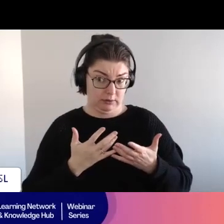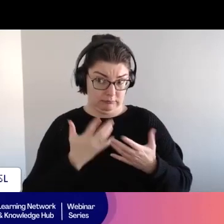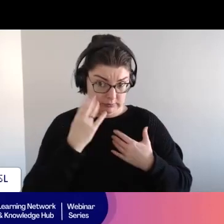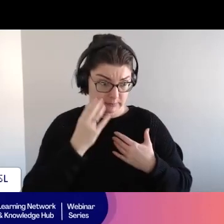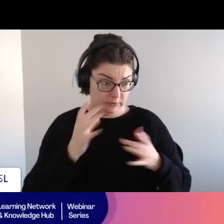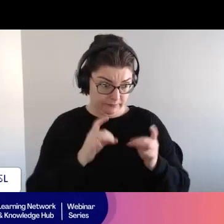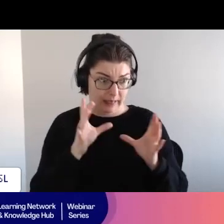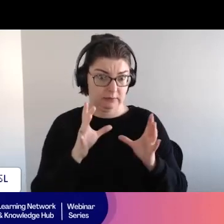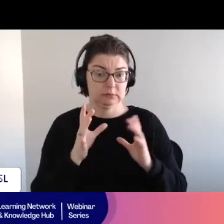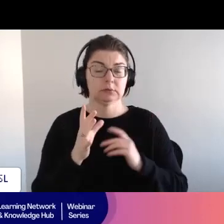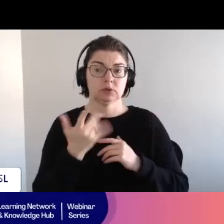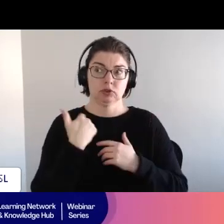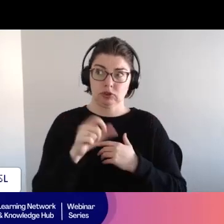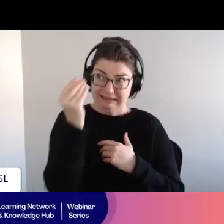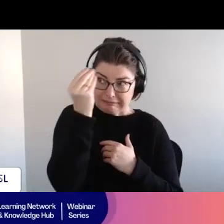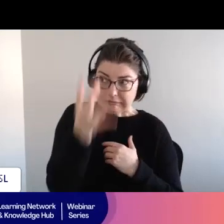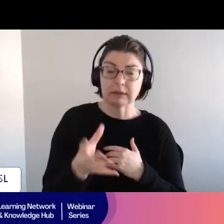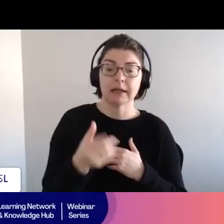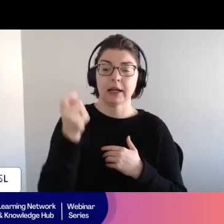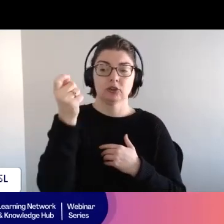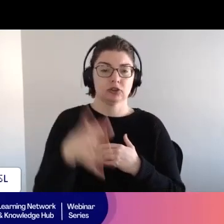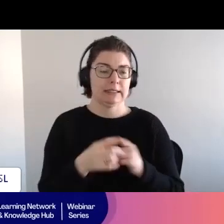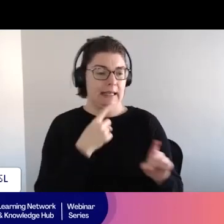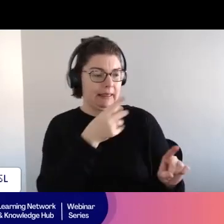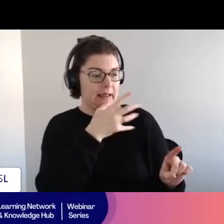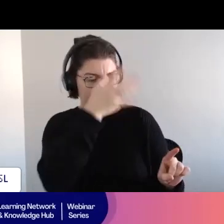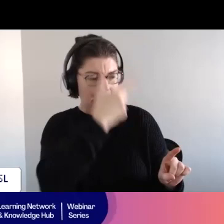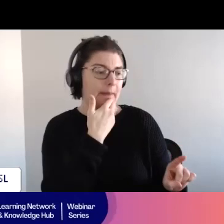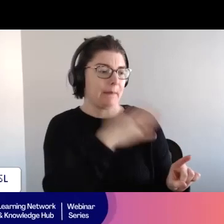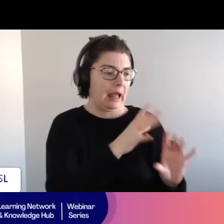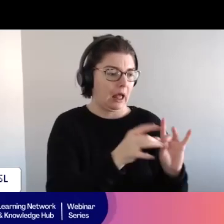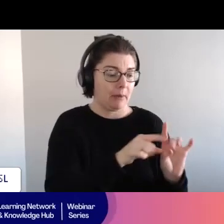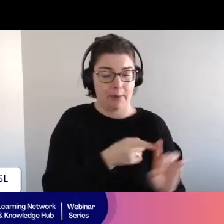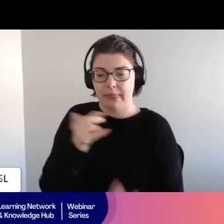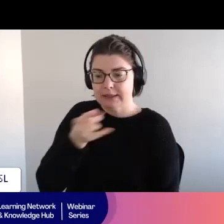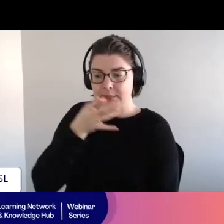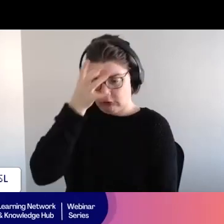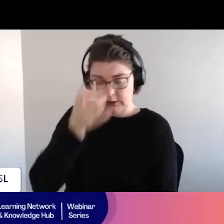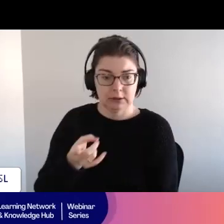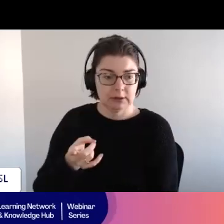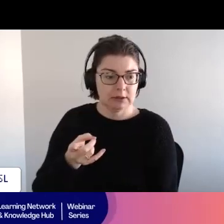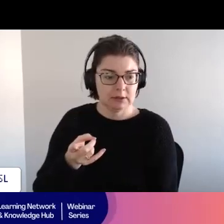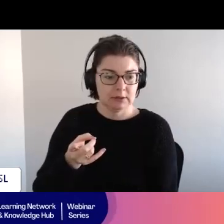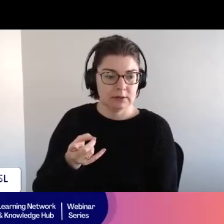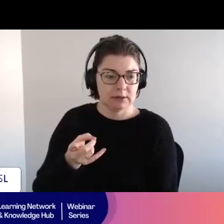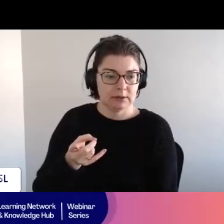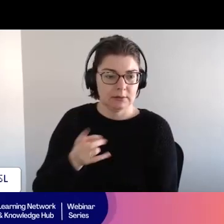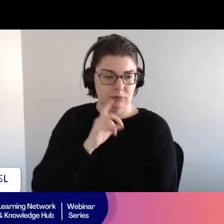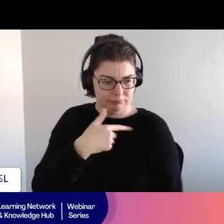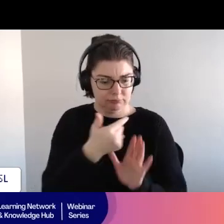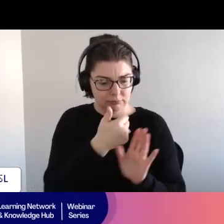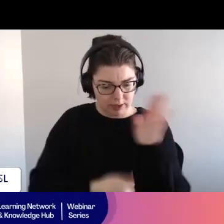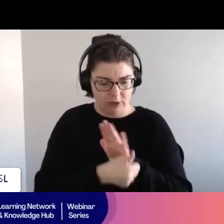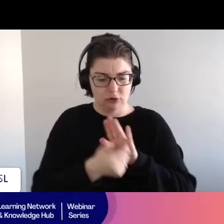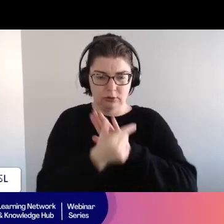en familiales qui essaient de soulever ses enjeux et les juges se disent préoccuper qu'un parent parle contre l'autre parent alors qu'en fait